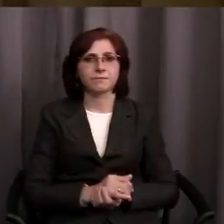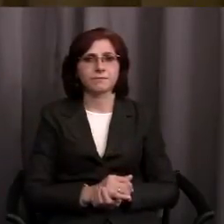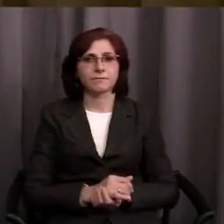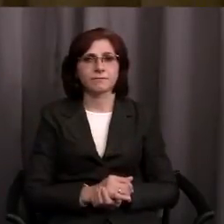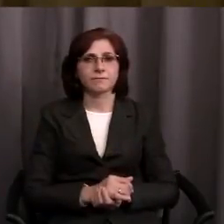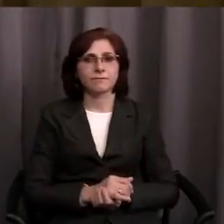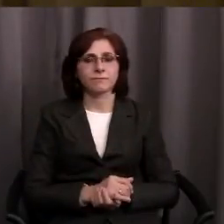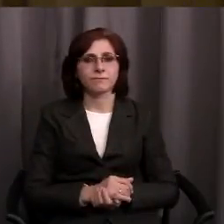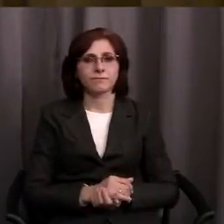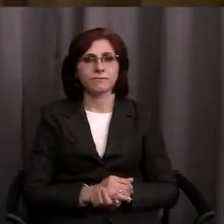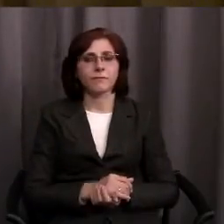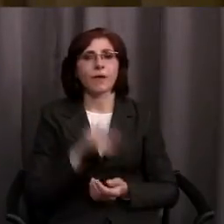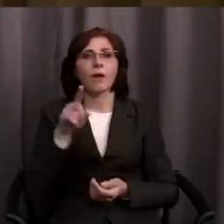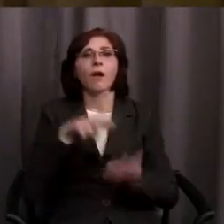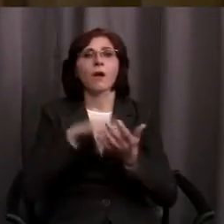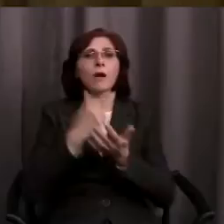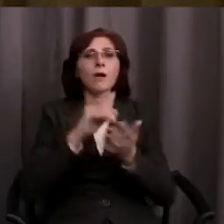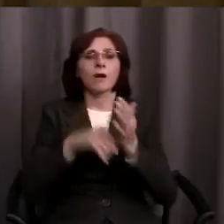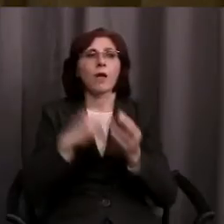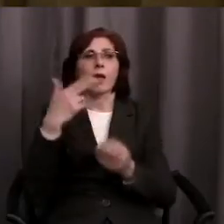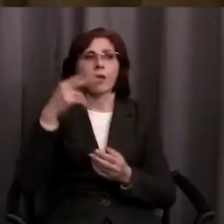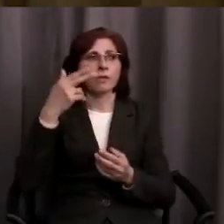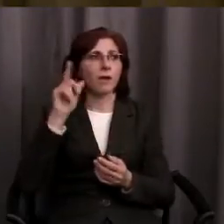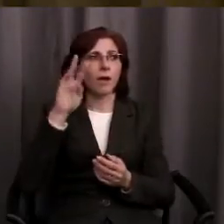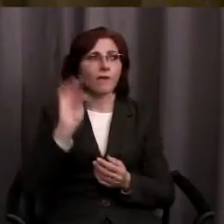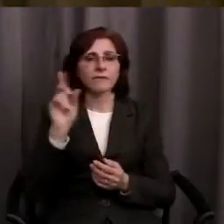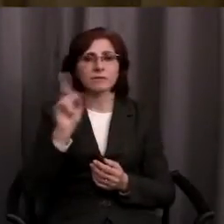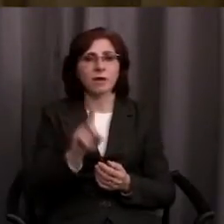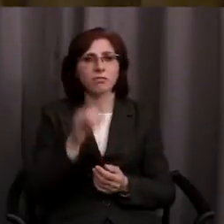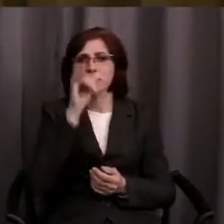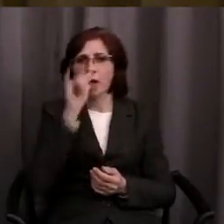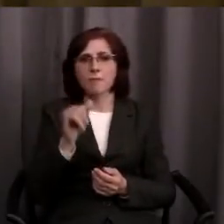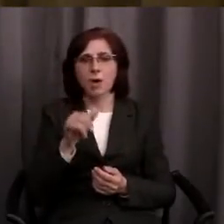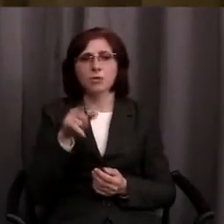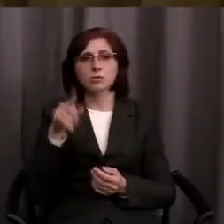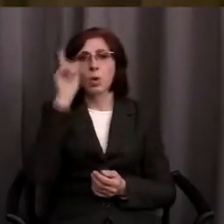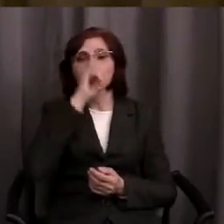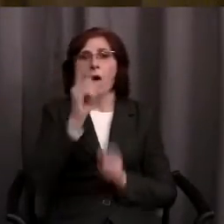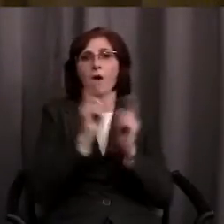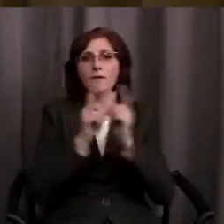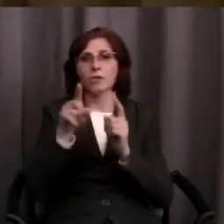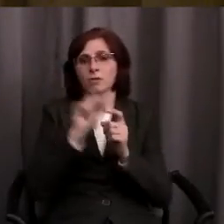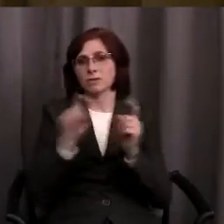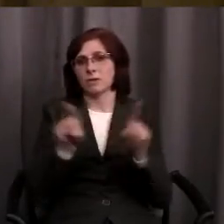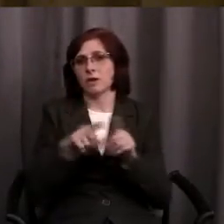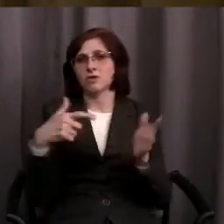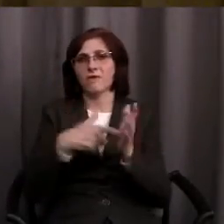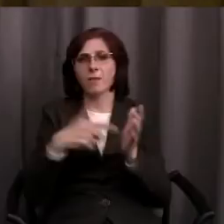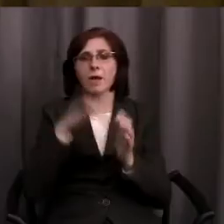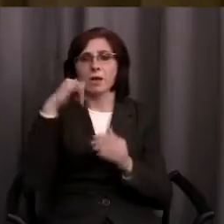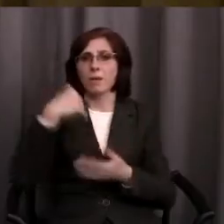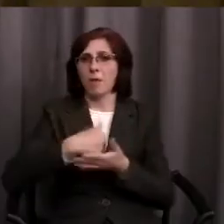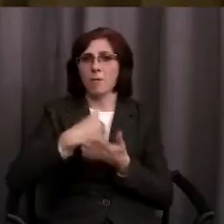Sprawa kontraktu na przykład z Narodowym Funduszem Zdrowia. Nie ma takiej opcji. Pacjent jednocześnie wymaga i